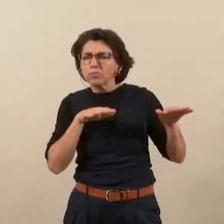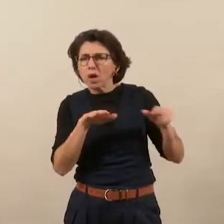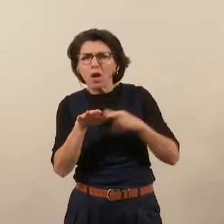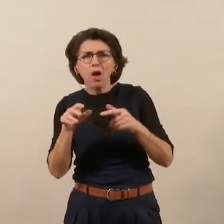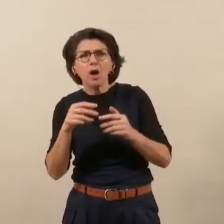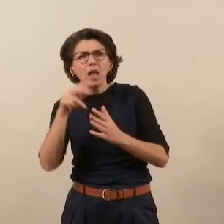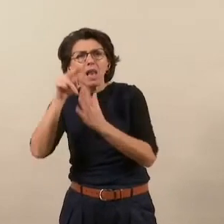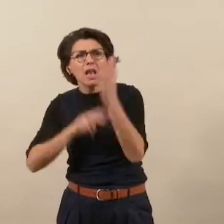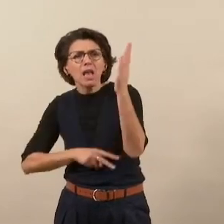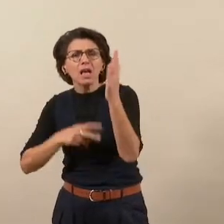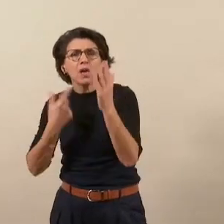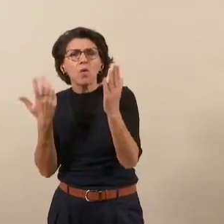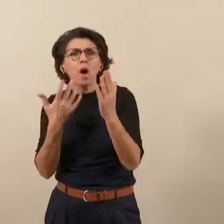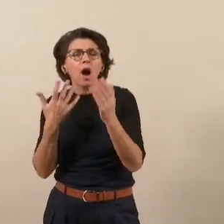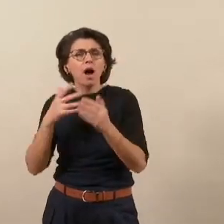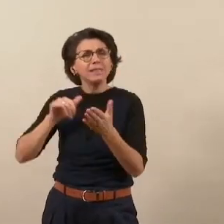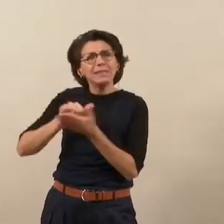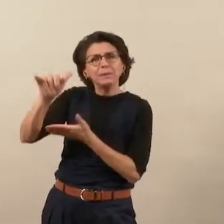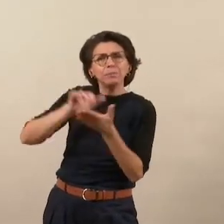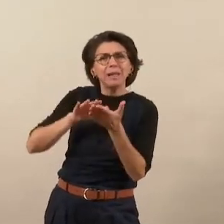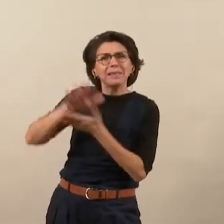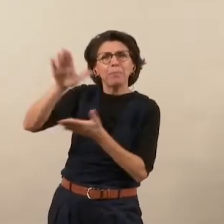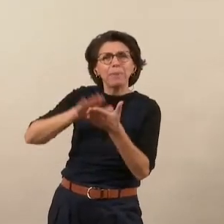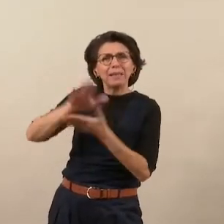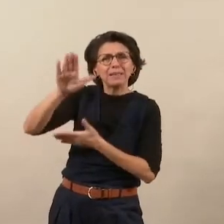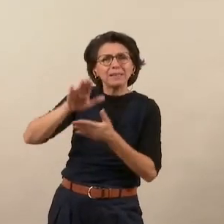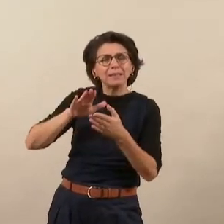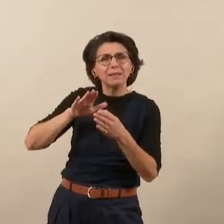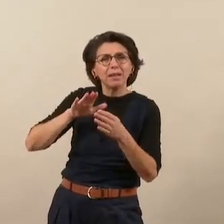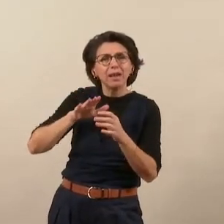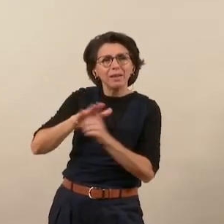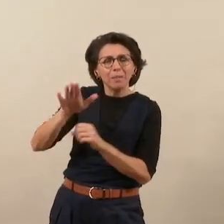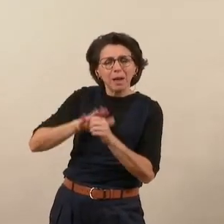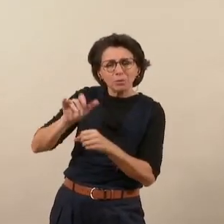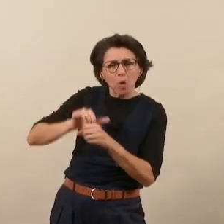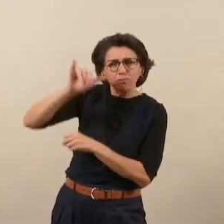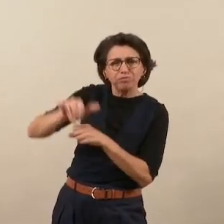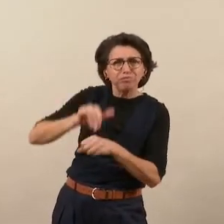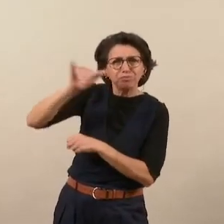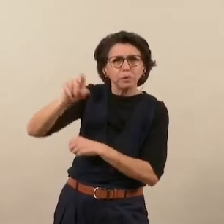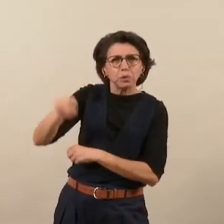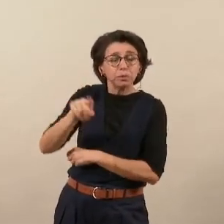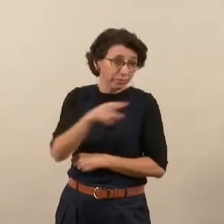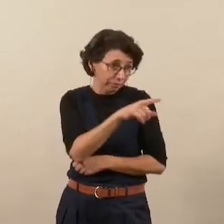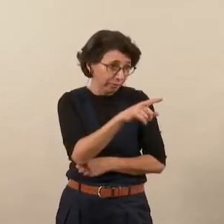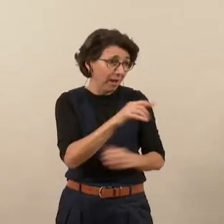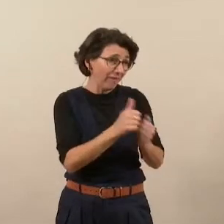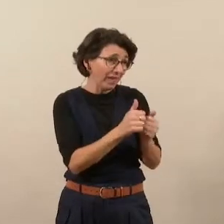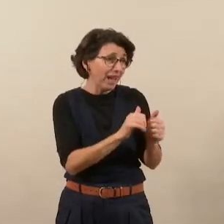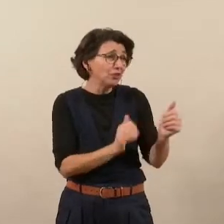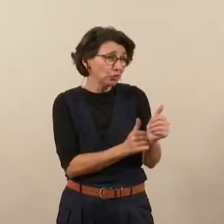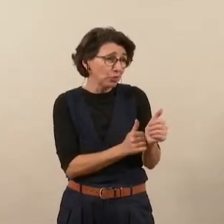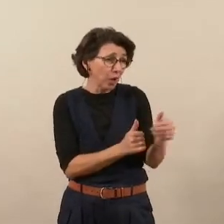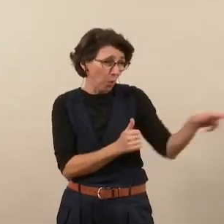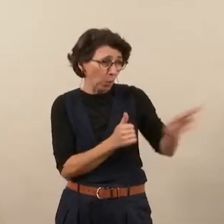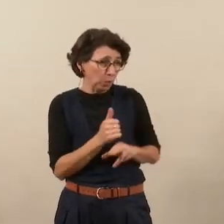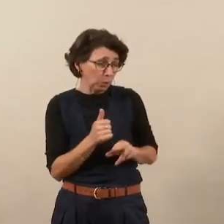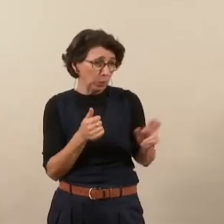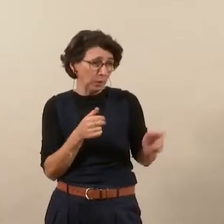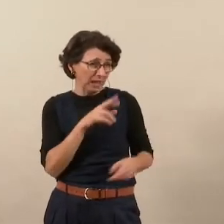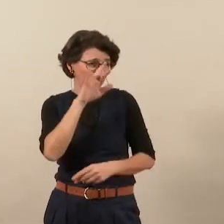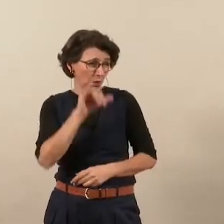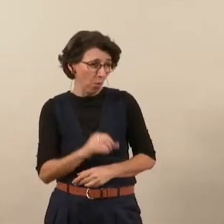avion. Alors là, on touche le fond, alors que vous revenez avec votre adjointe d'un voyage à Rio de 9 jours. Pour